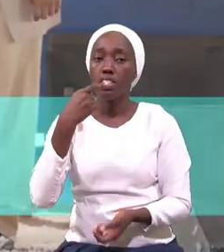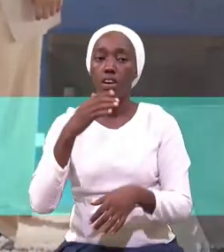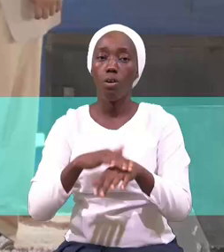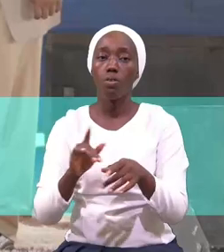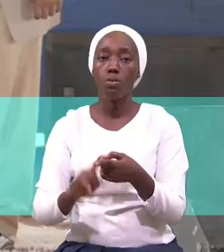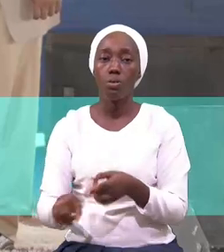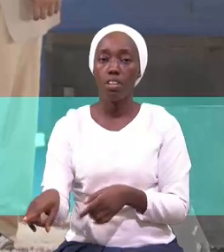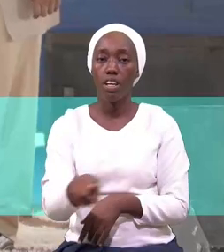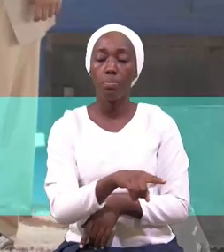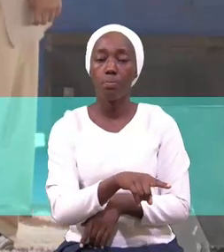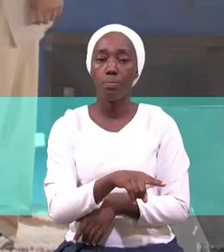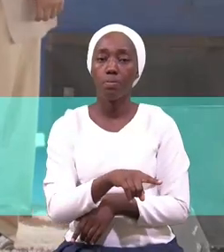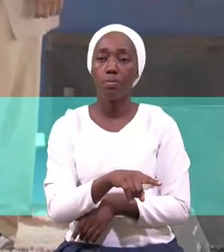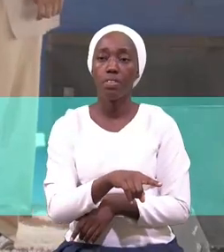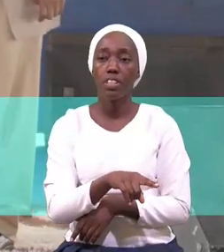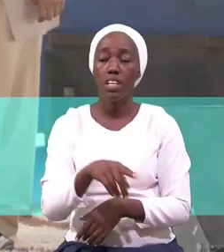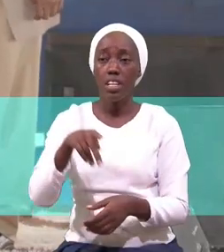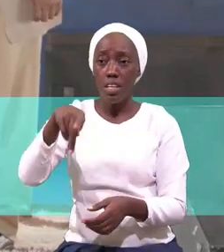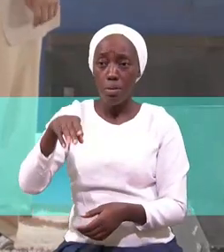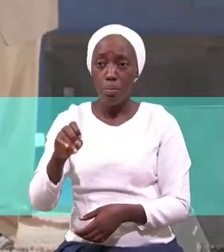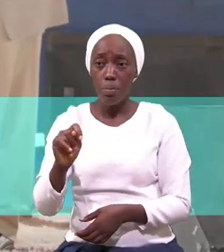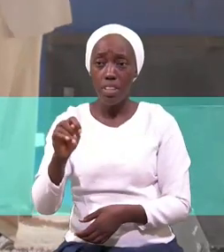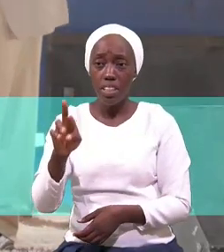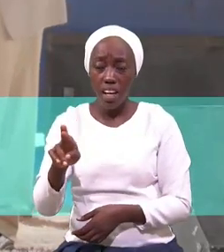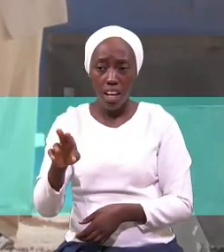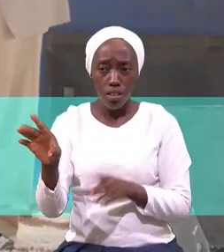Pierre leur dit, Pierre,